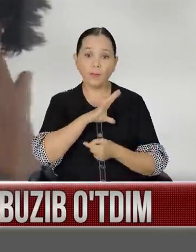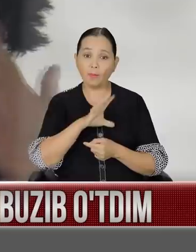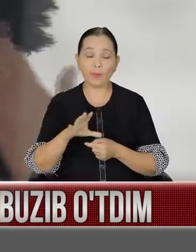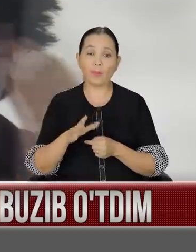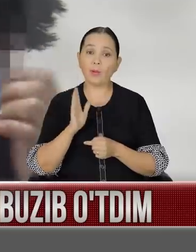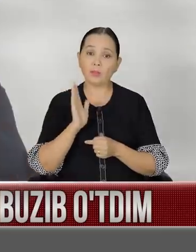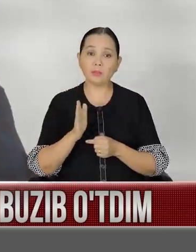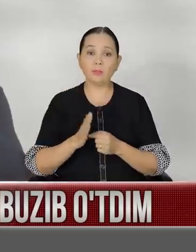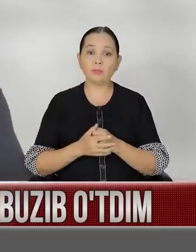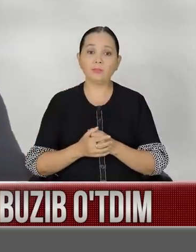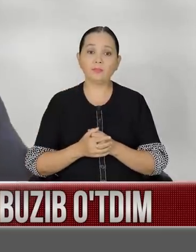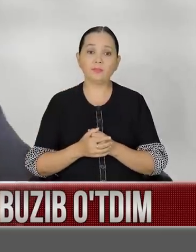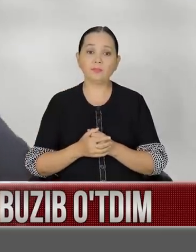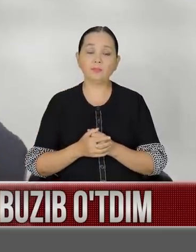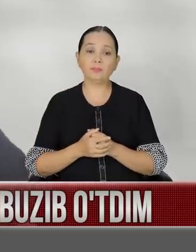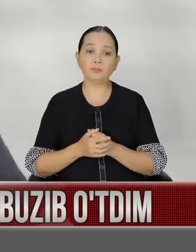qolmas edim.